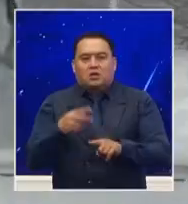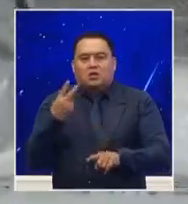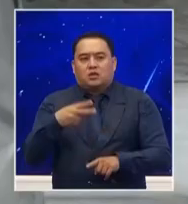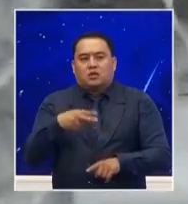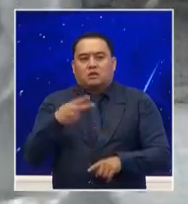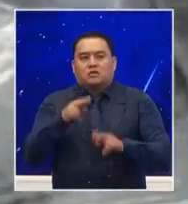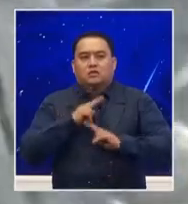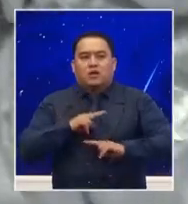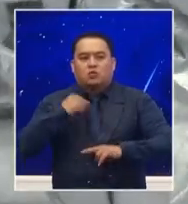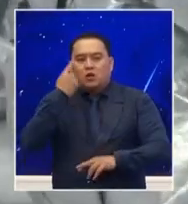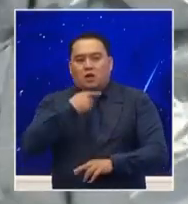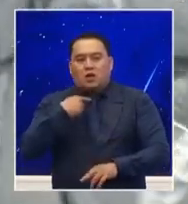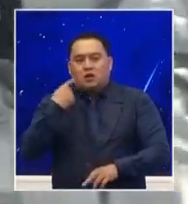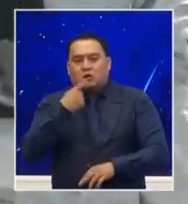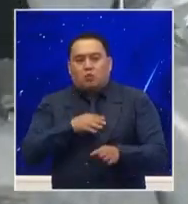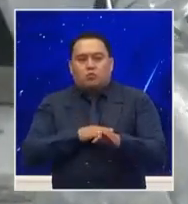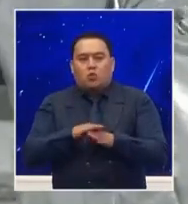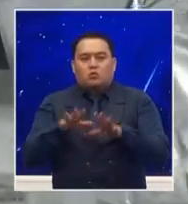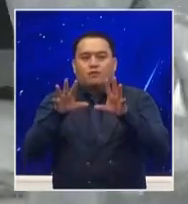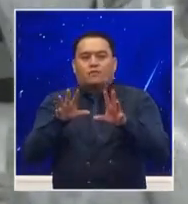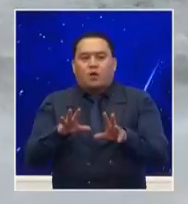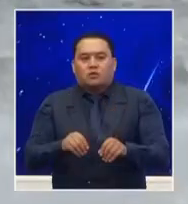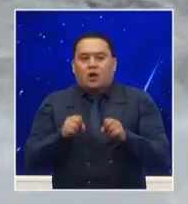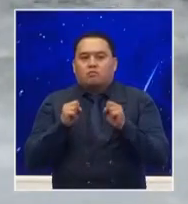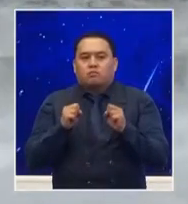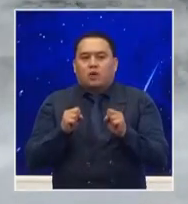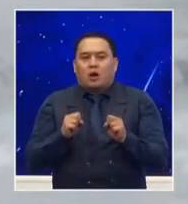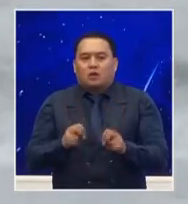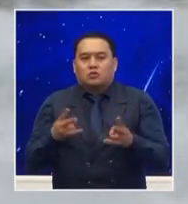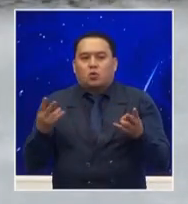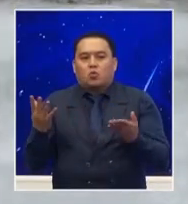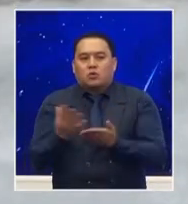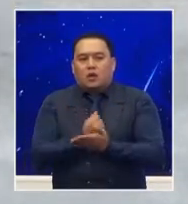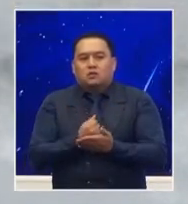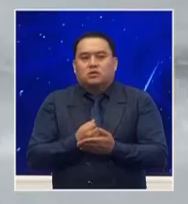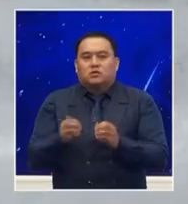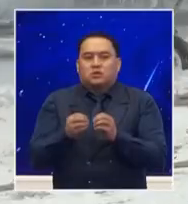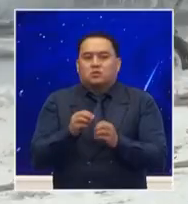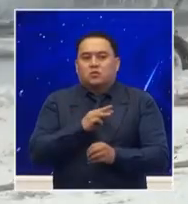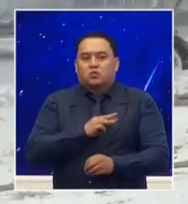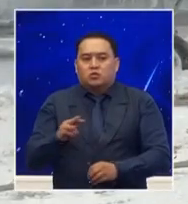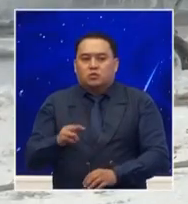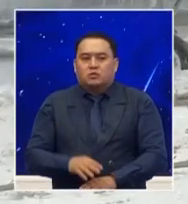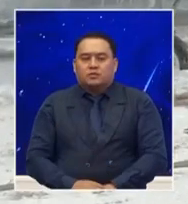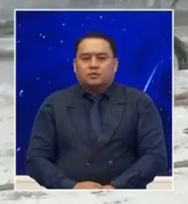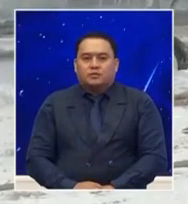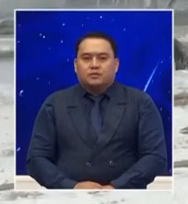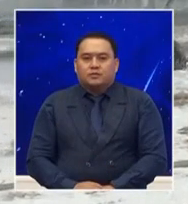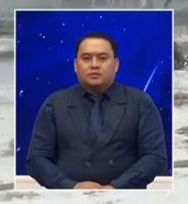32 сотрудника личного состава. Полностью ликвидировать опасность спасателям удалось менее чем за 10 минут.